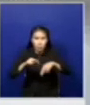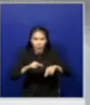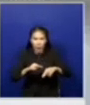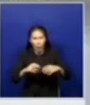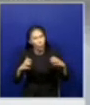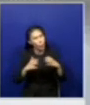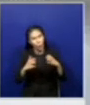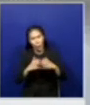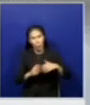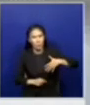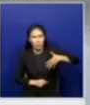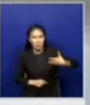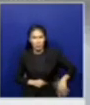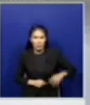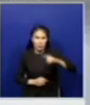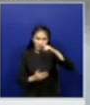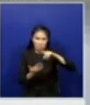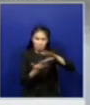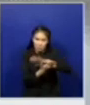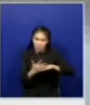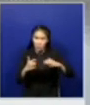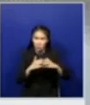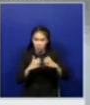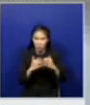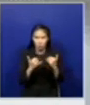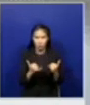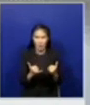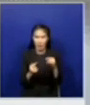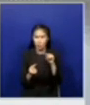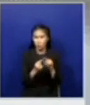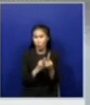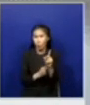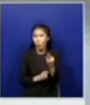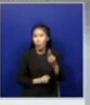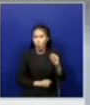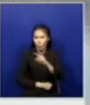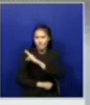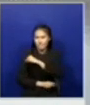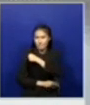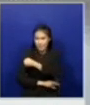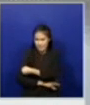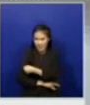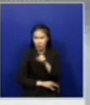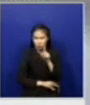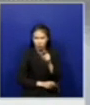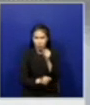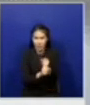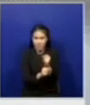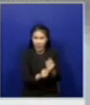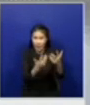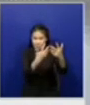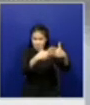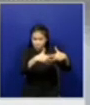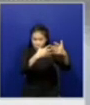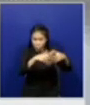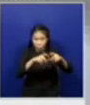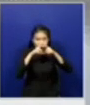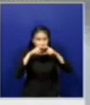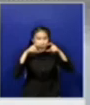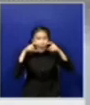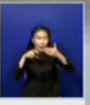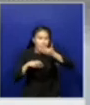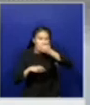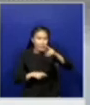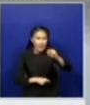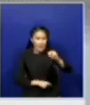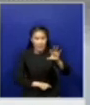นั้นองค์การเภสัชกรรมควรผลิตหน้ากาก N95 หรือไม่ทำชุด